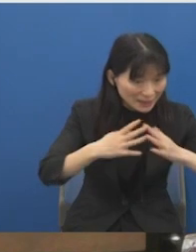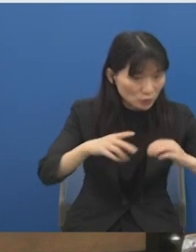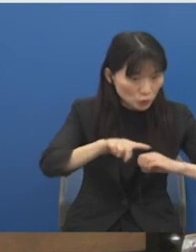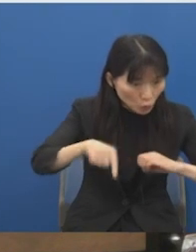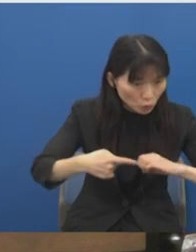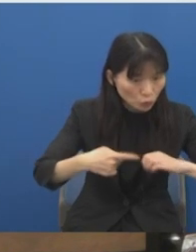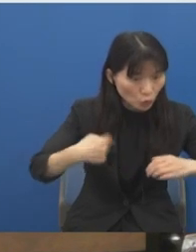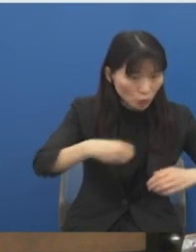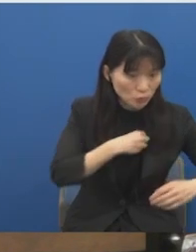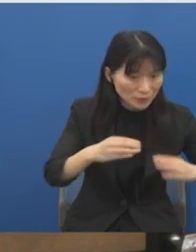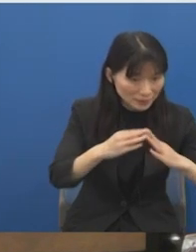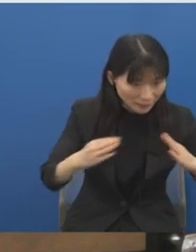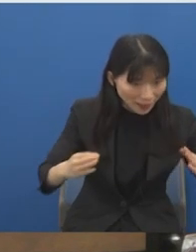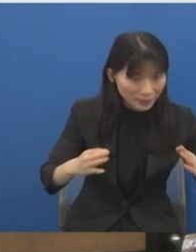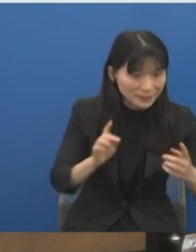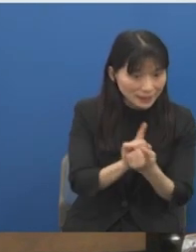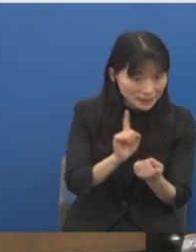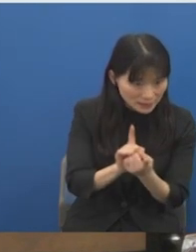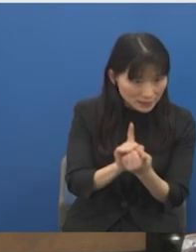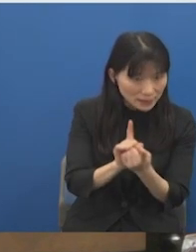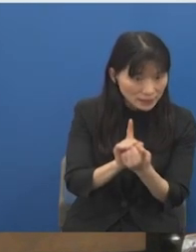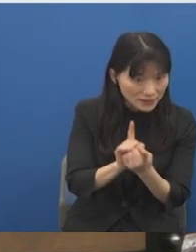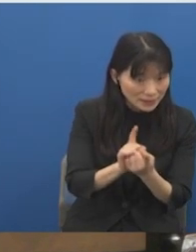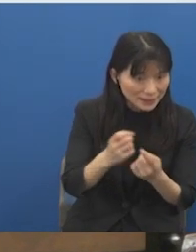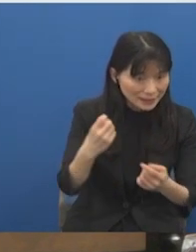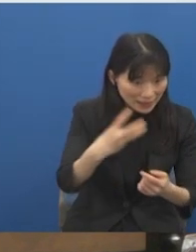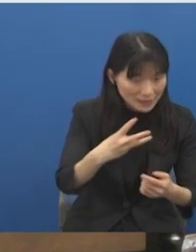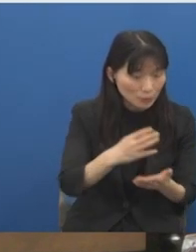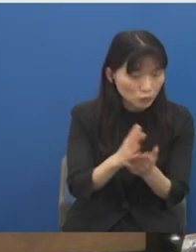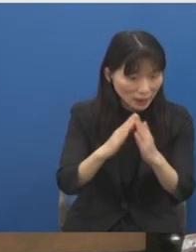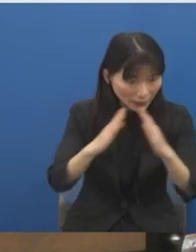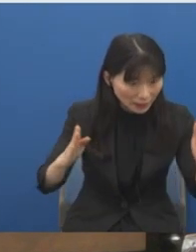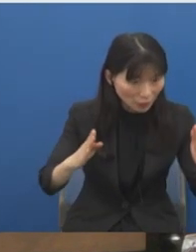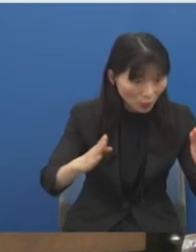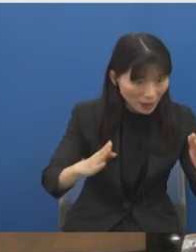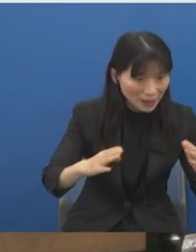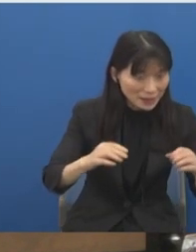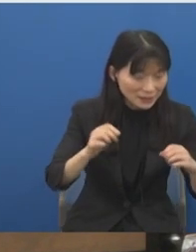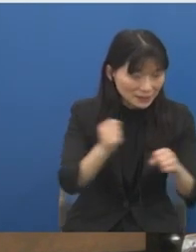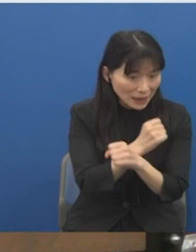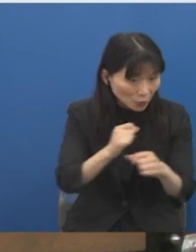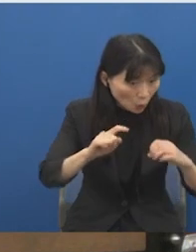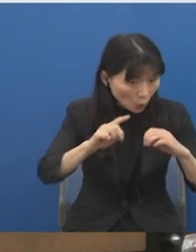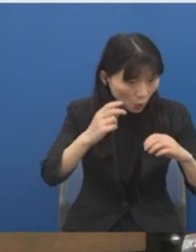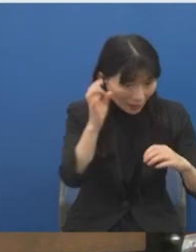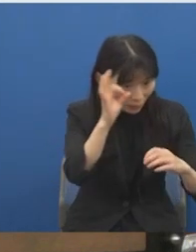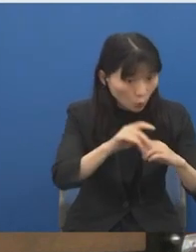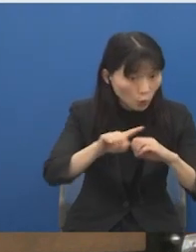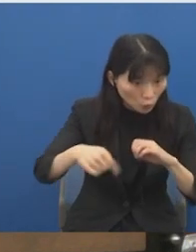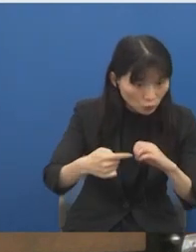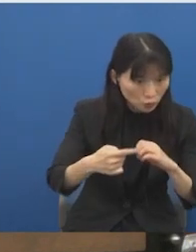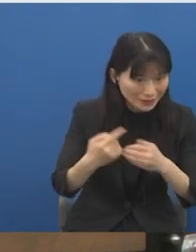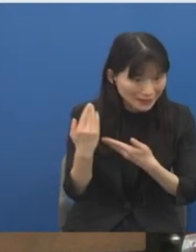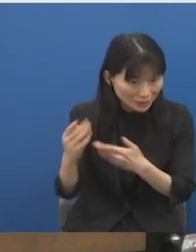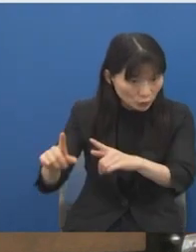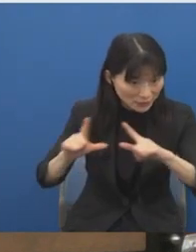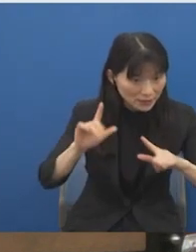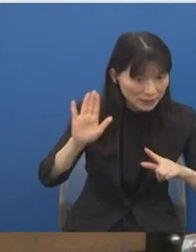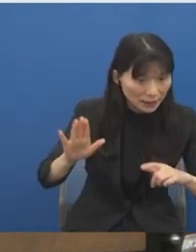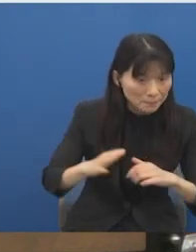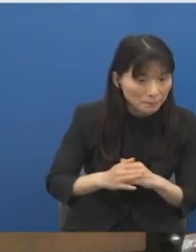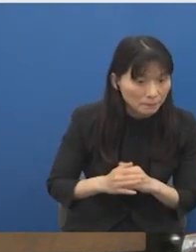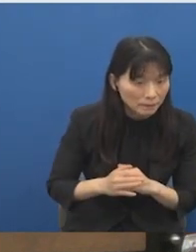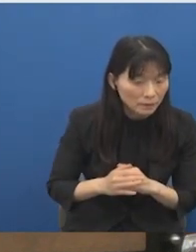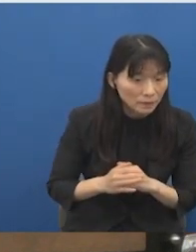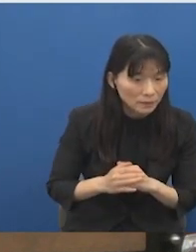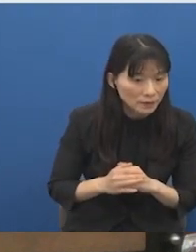教育委員会に対して、第三分科会では産業観光局に対して、それぞれ質疑を行い、5日に